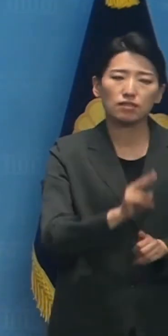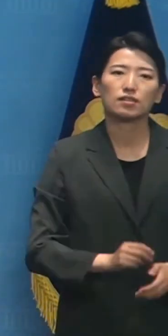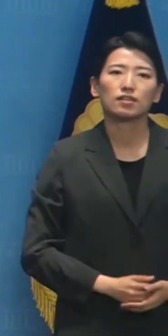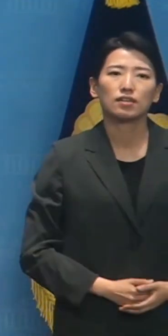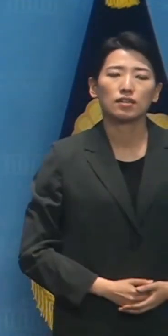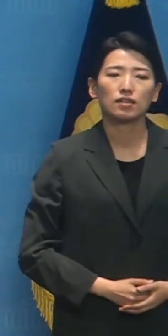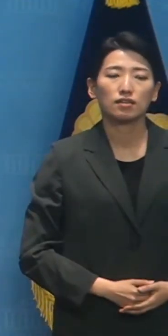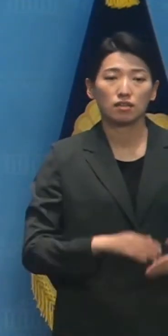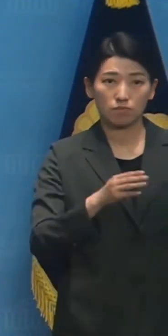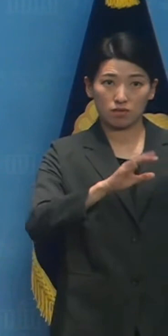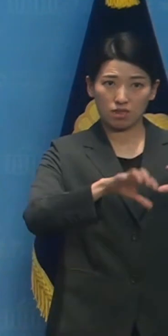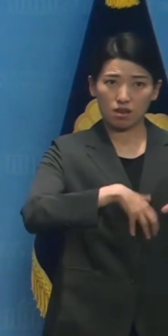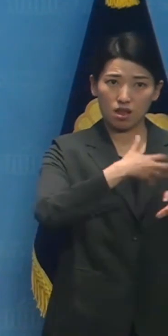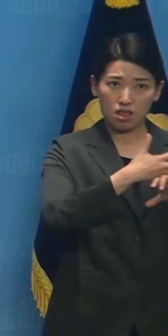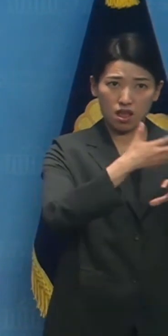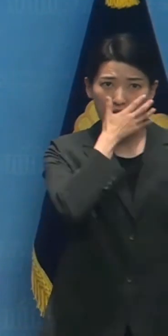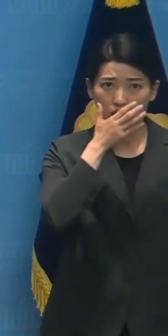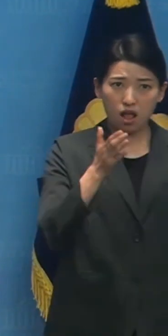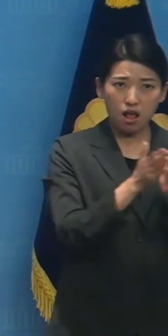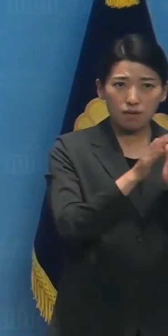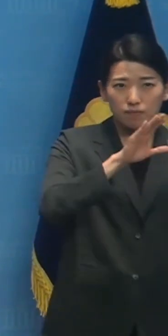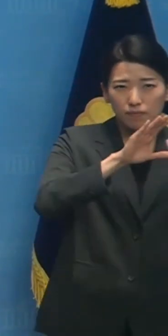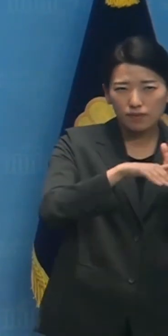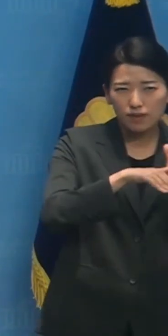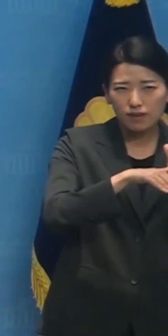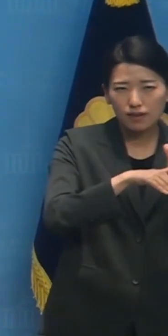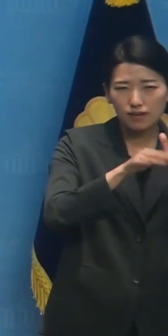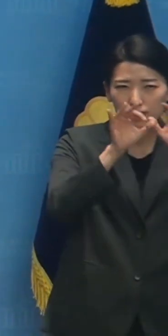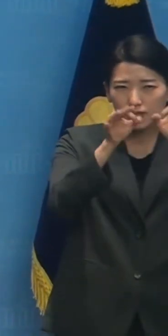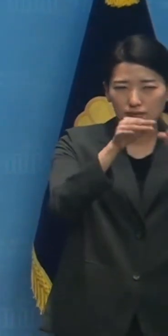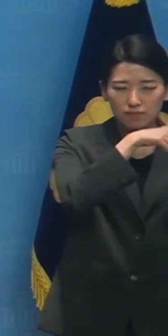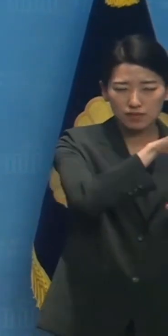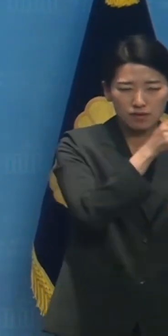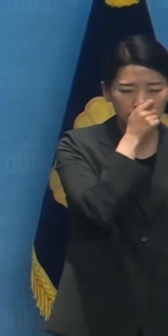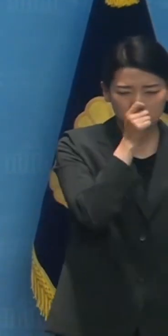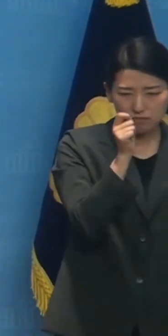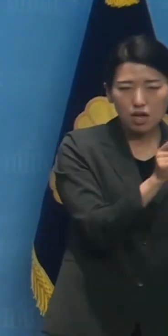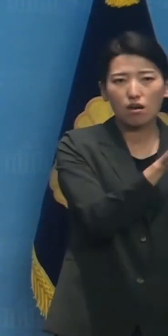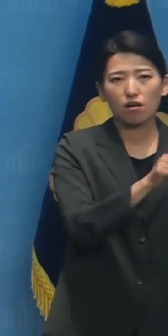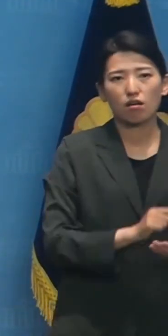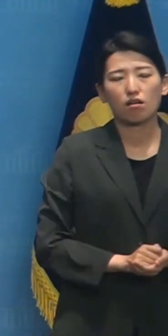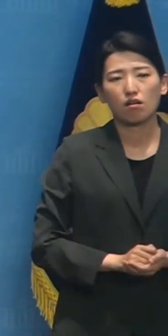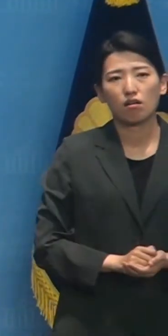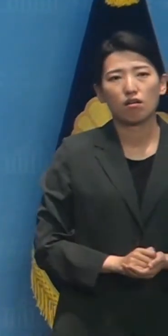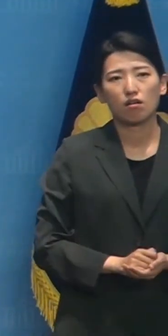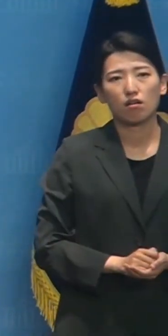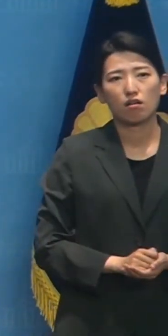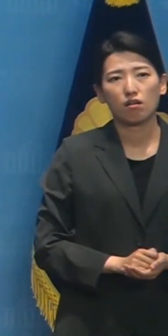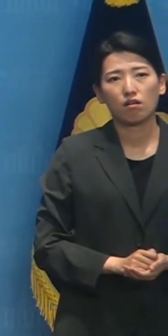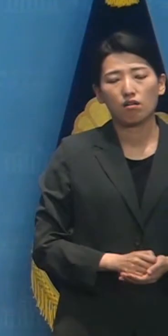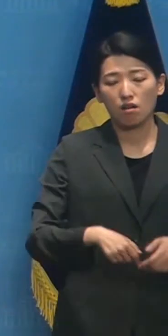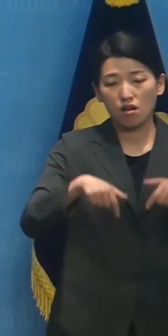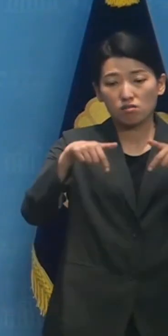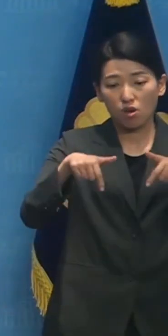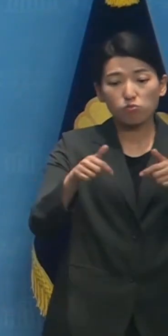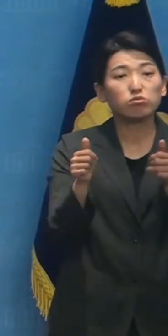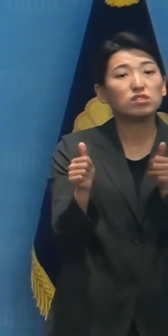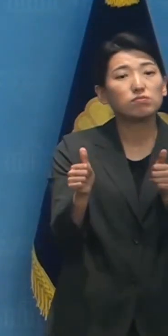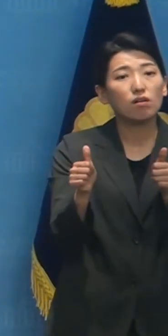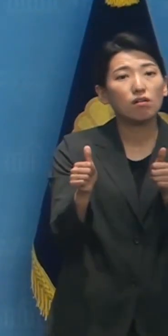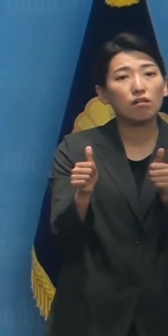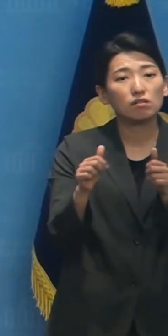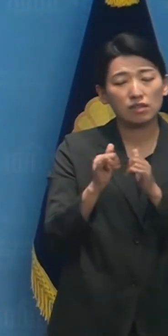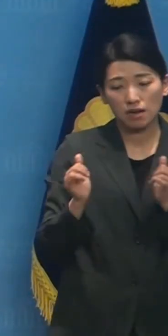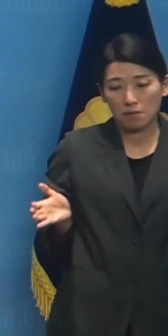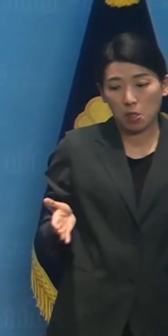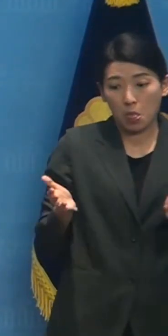김문수 후보와 정광훈은 더욱 밀착되었습니다. 서울 서부지법 폭동 사태에서의 내란 선전 선동